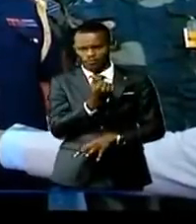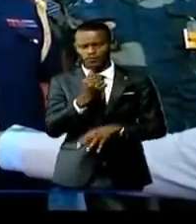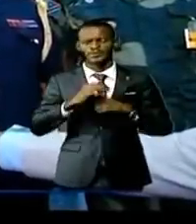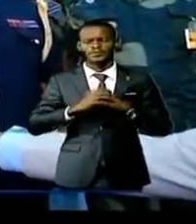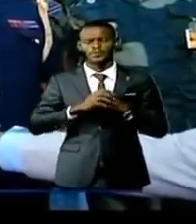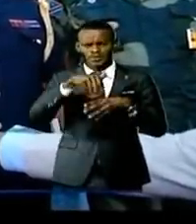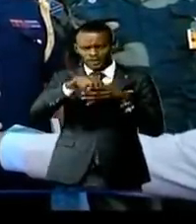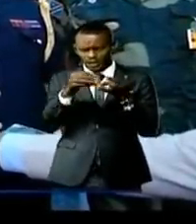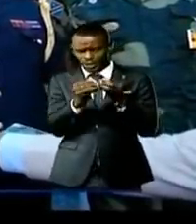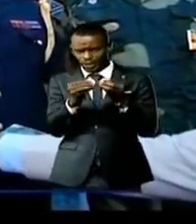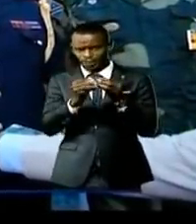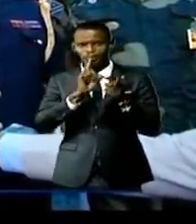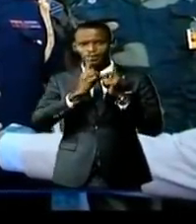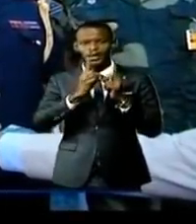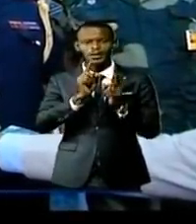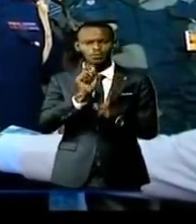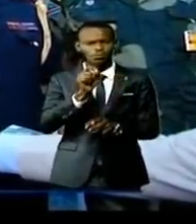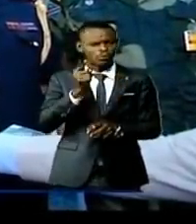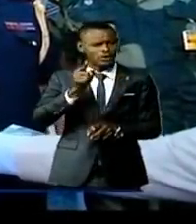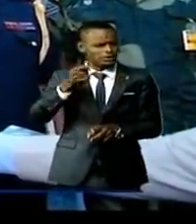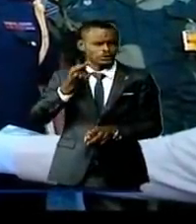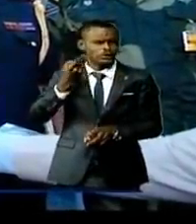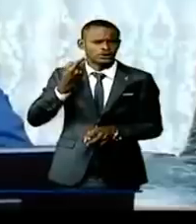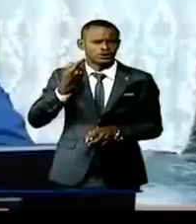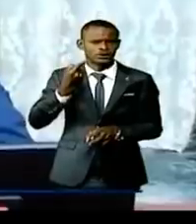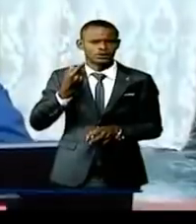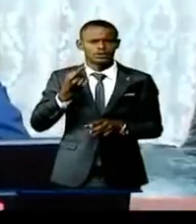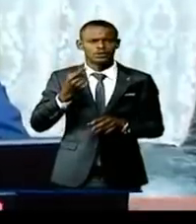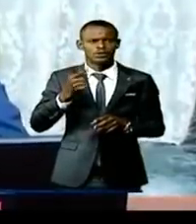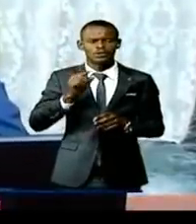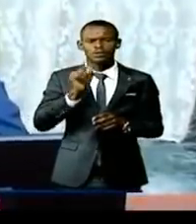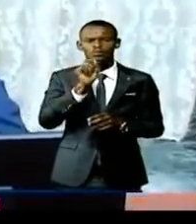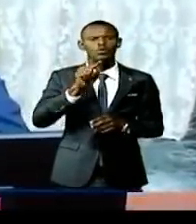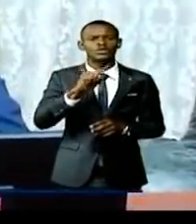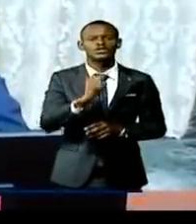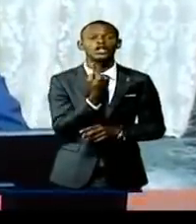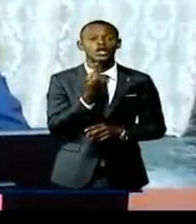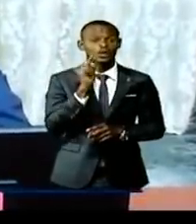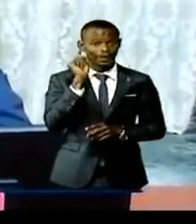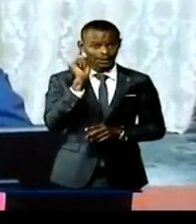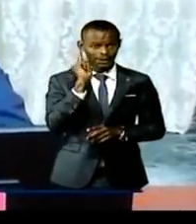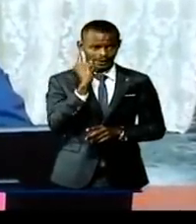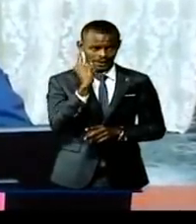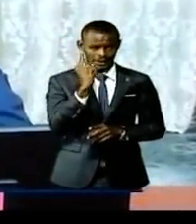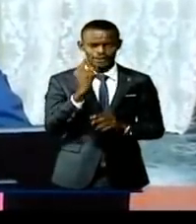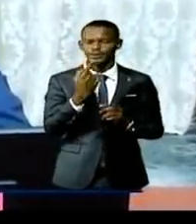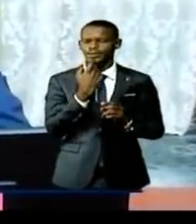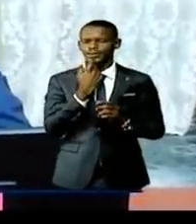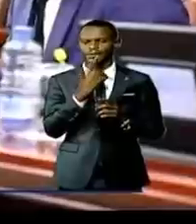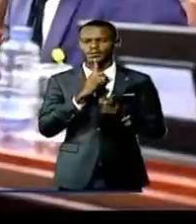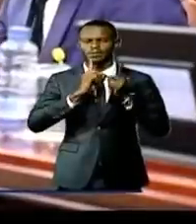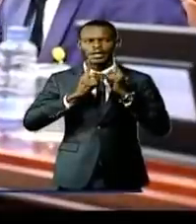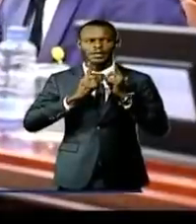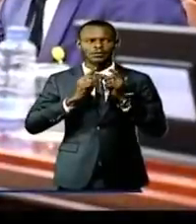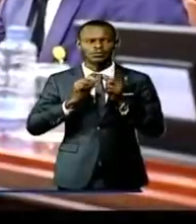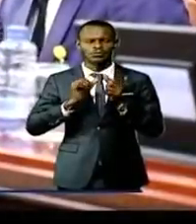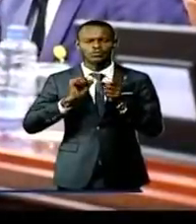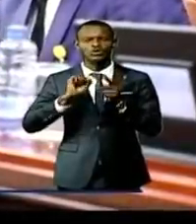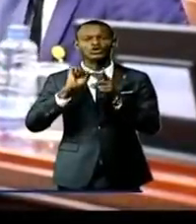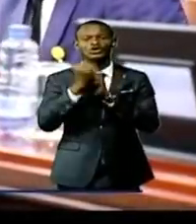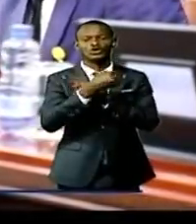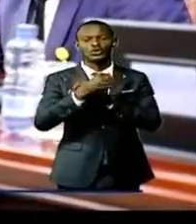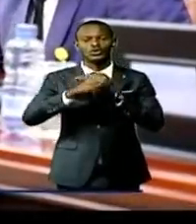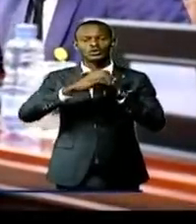point était à l'ordre du jour: la situation sécuritaire du pays,